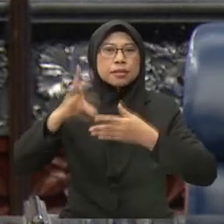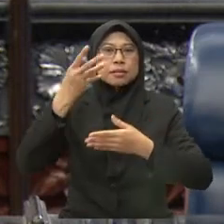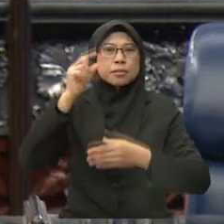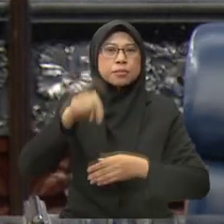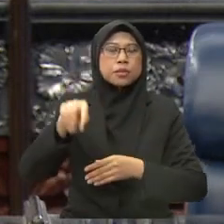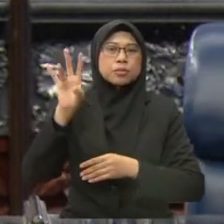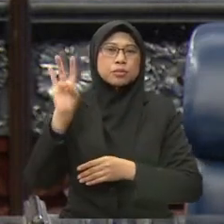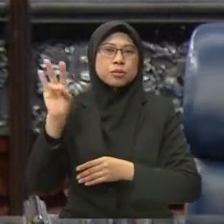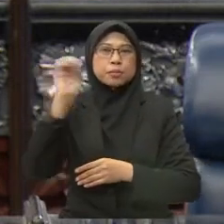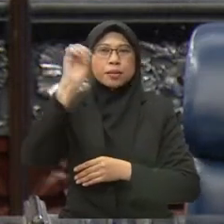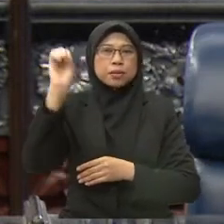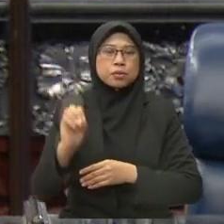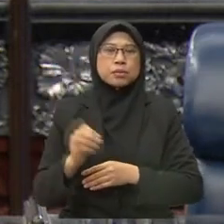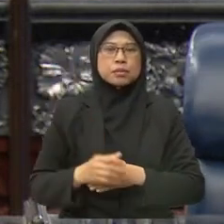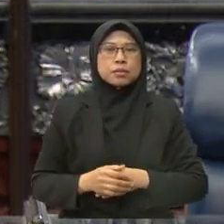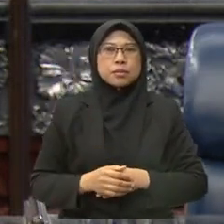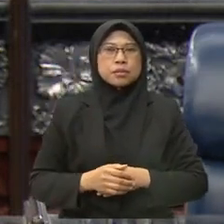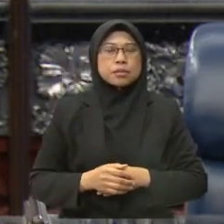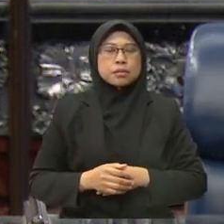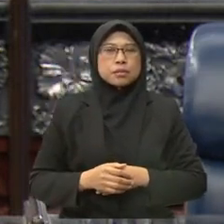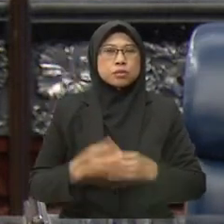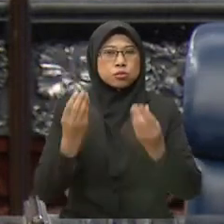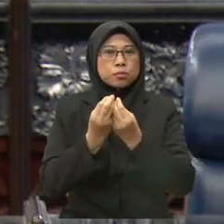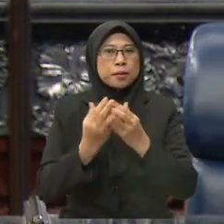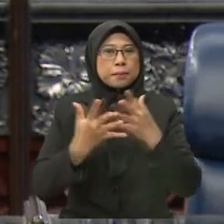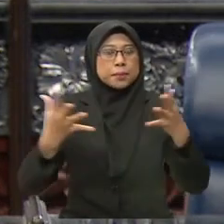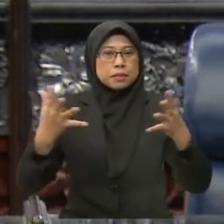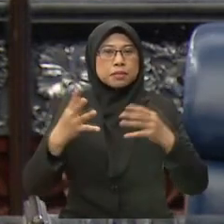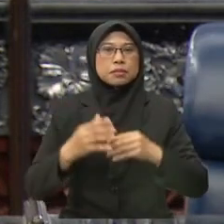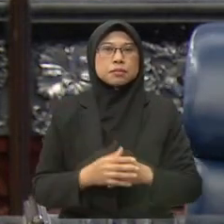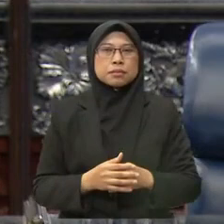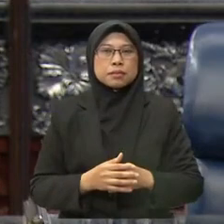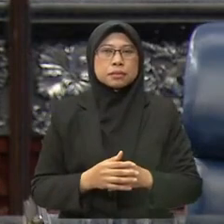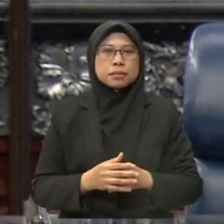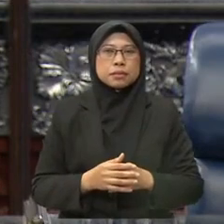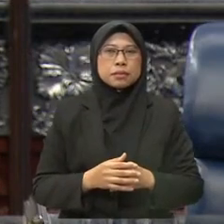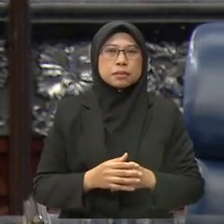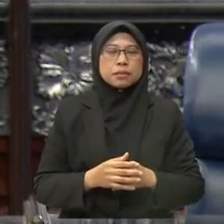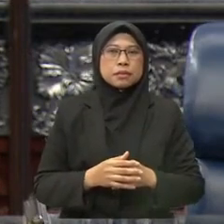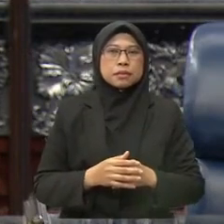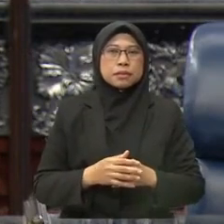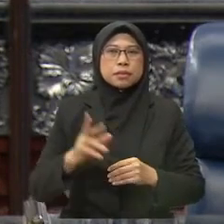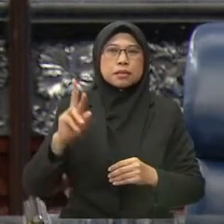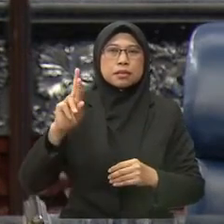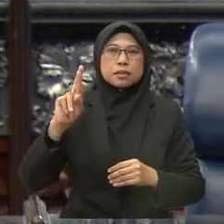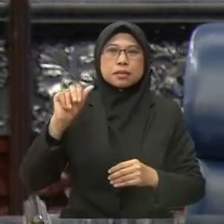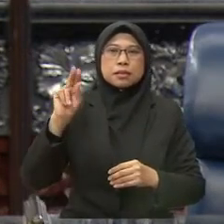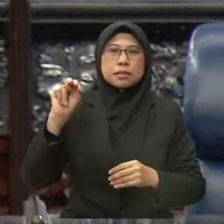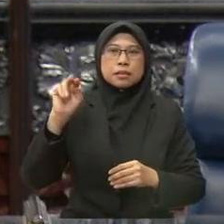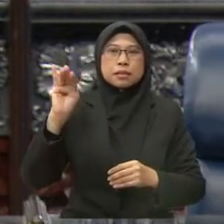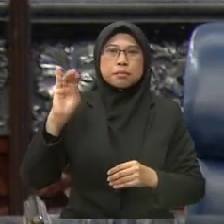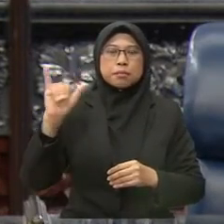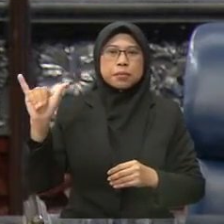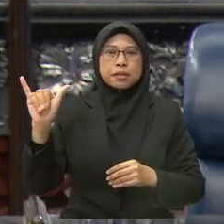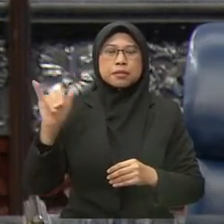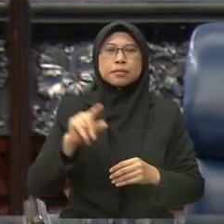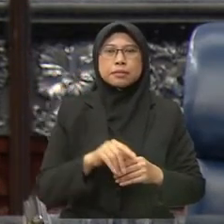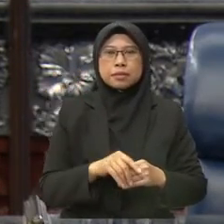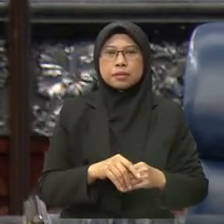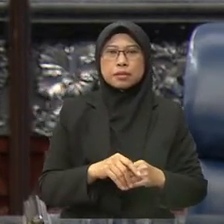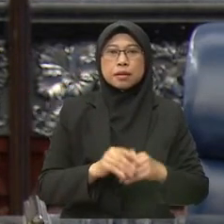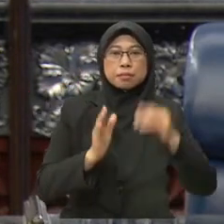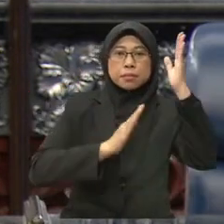bilion.7 yang paling besar ialah dengan r b r b dan Ringgit Malaysia dan